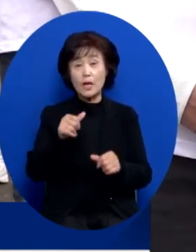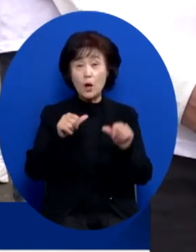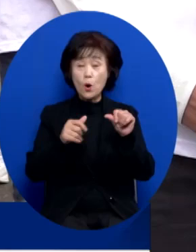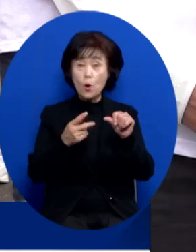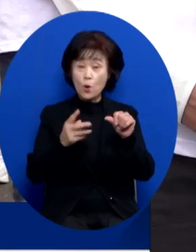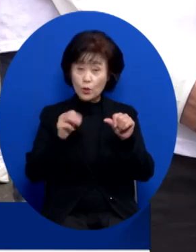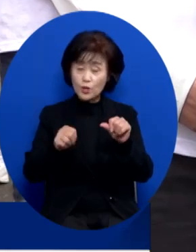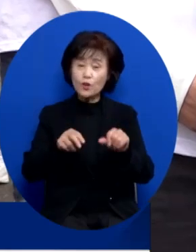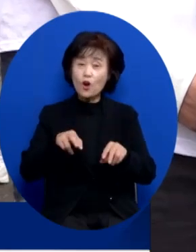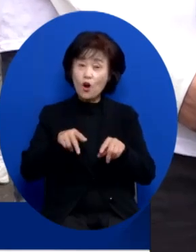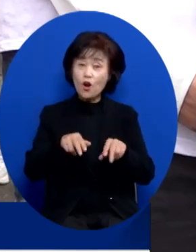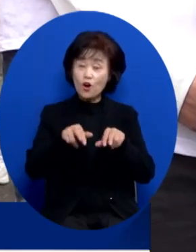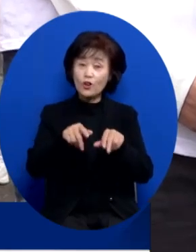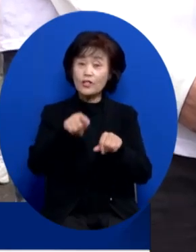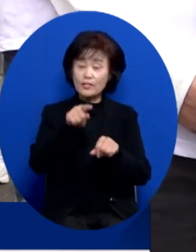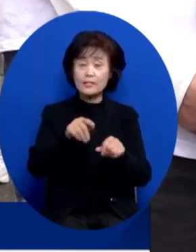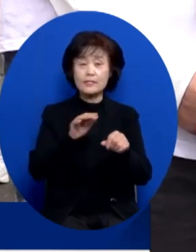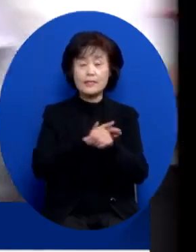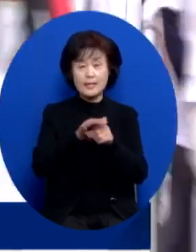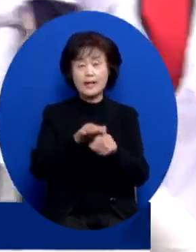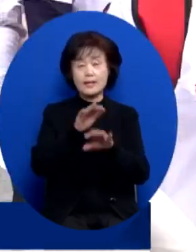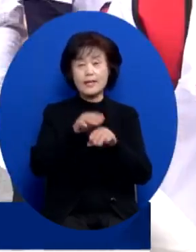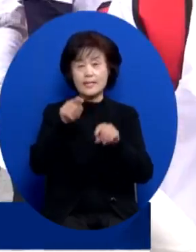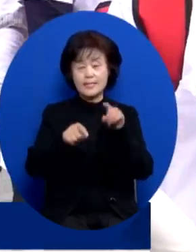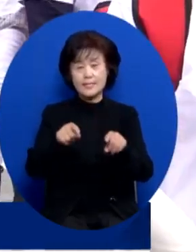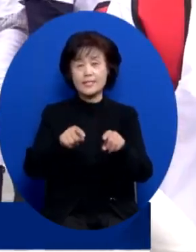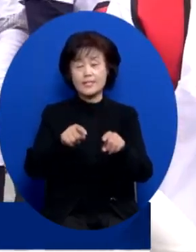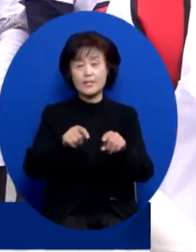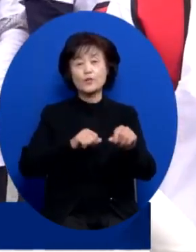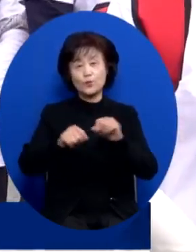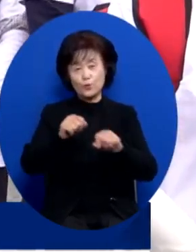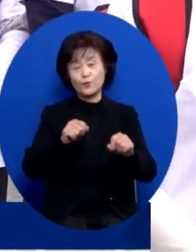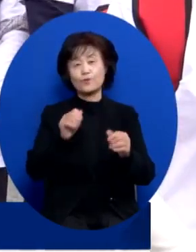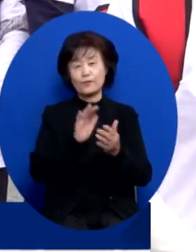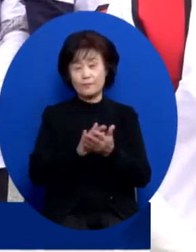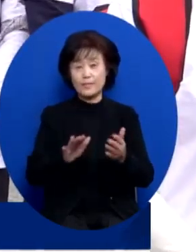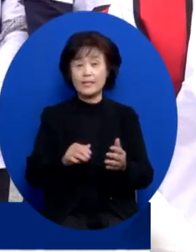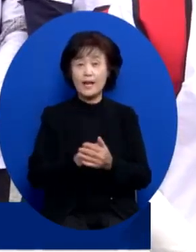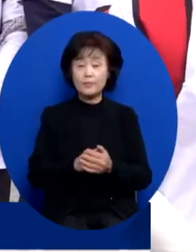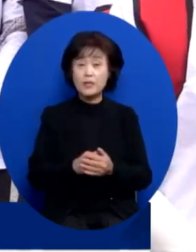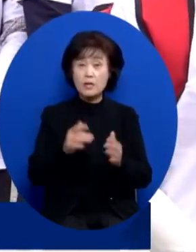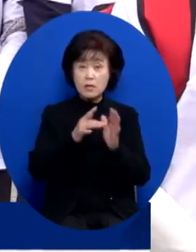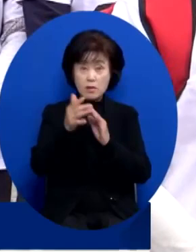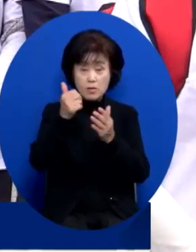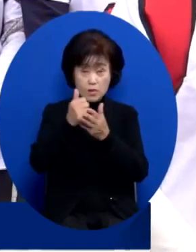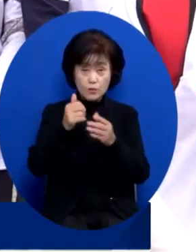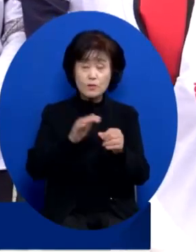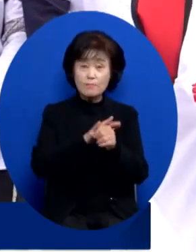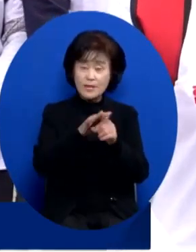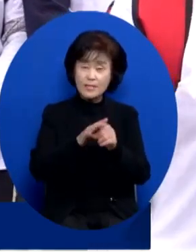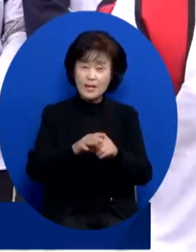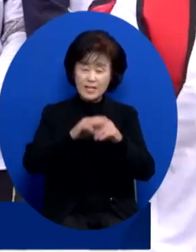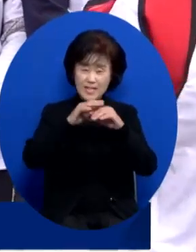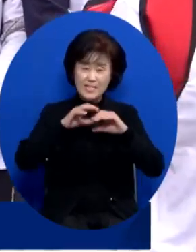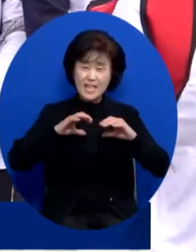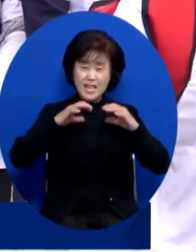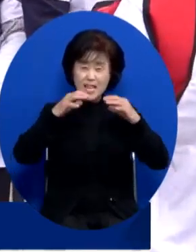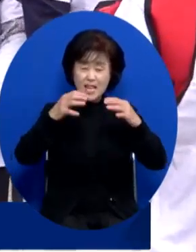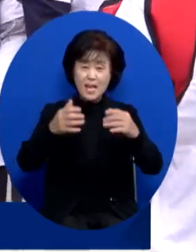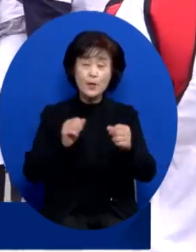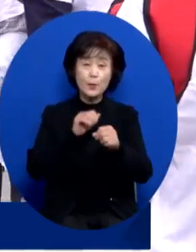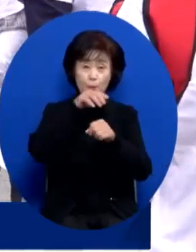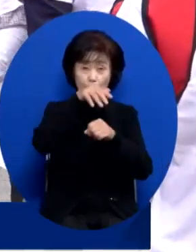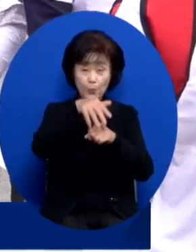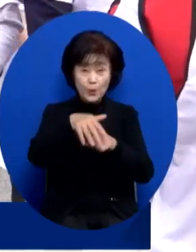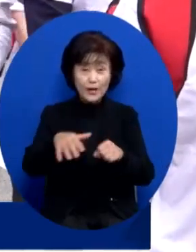주 명하신 이 사랑의 실천 운동입니다. 이 마이오케를 통해서 예수의 사랑이 온 전 세계로 지금 흘러가는